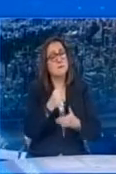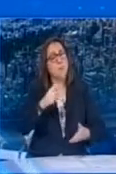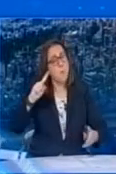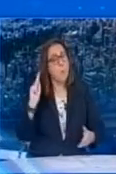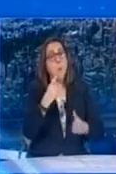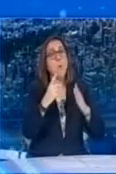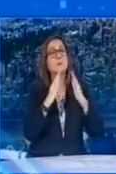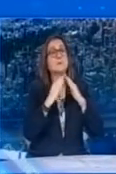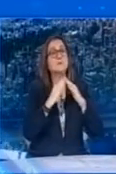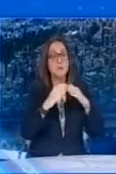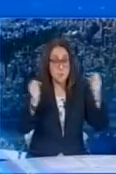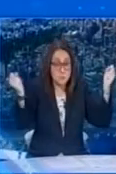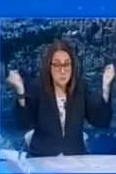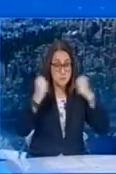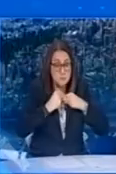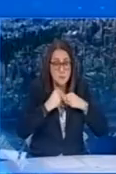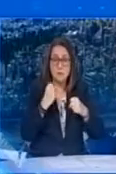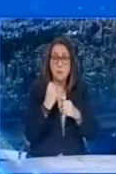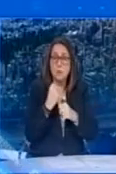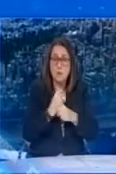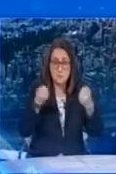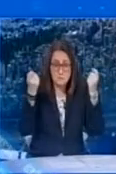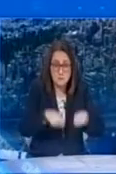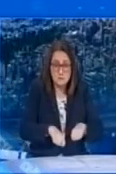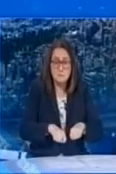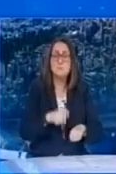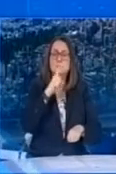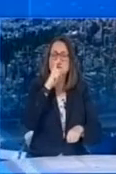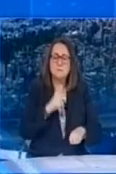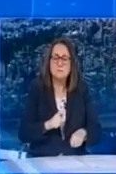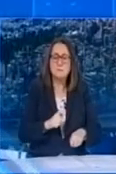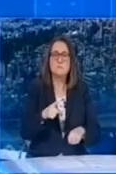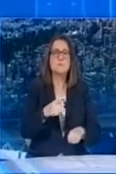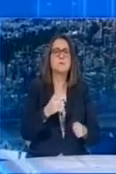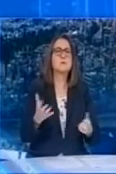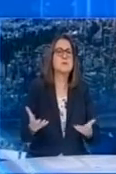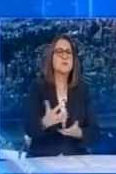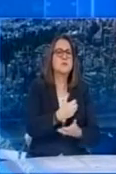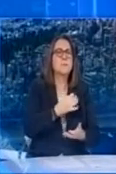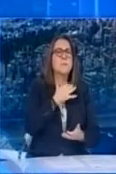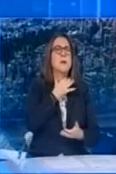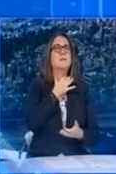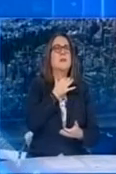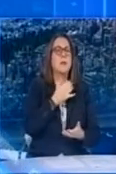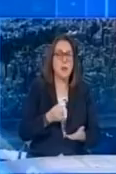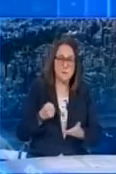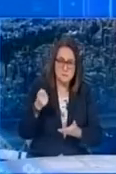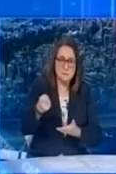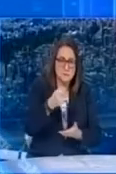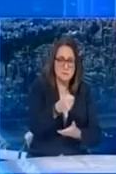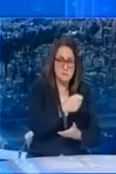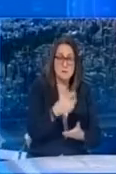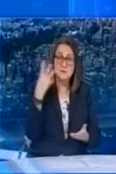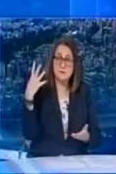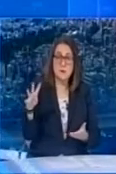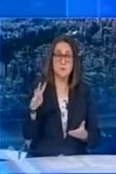που πλήττονται. Έχουμε προτείνει το εισόδημα έκτακτης ανάγκης, πρέπει να εφαρμοστεί, με 400 ευρώ για τον πρώτο